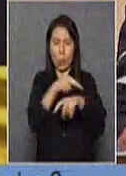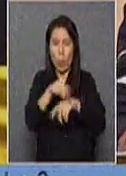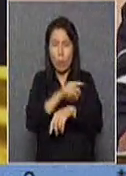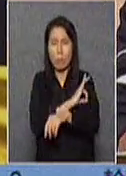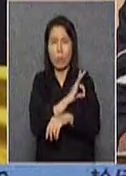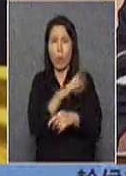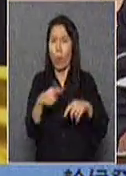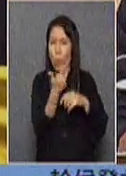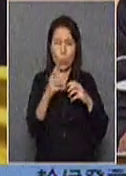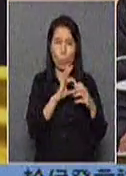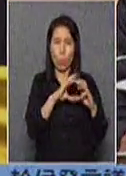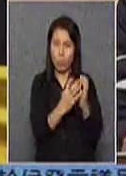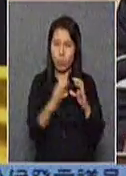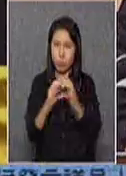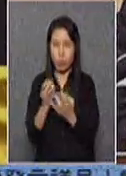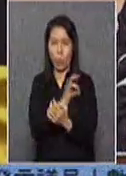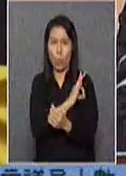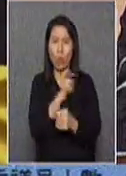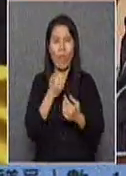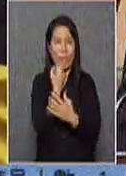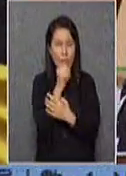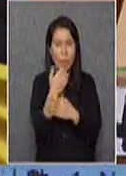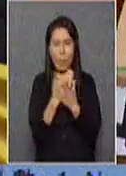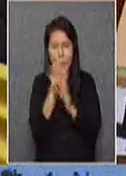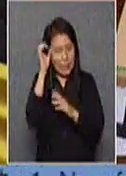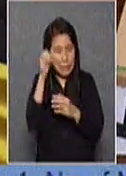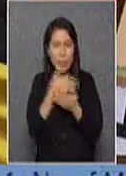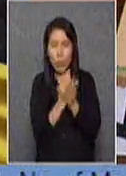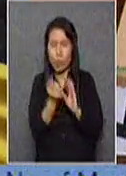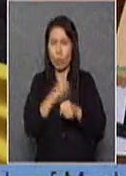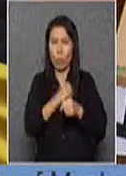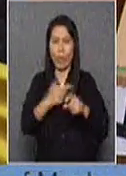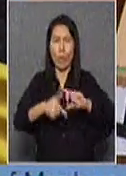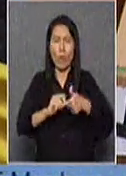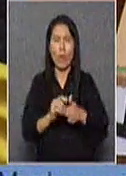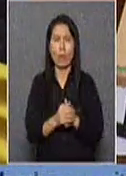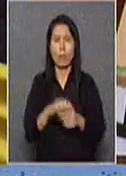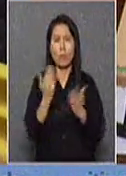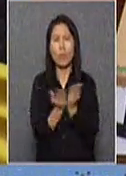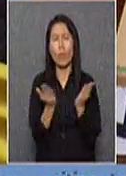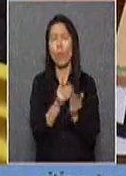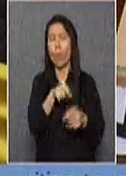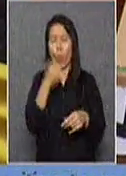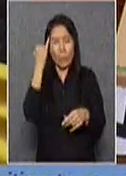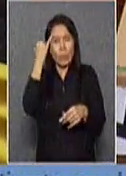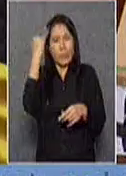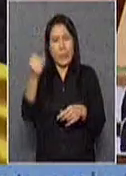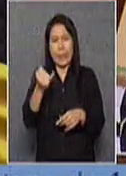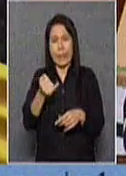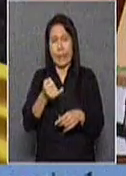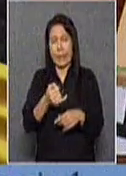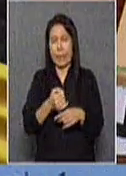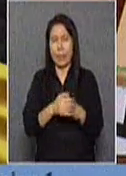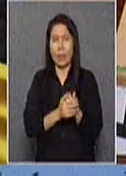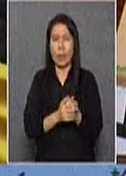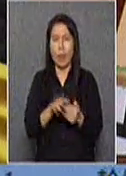團體就回反對意見或者就回這個呈交意見那種的做事的模式，證明他的無知即係同埋嗰